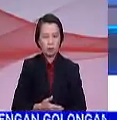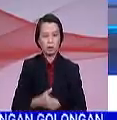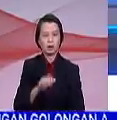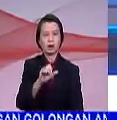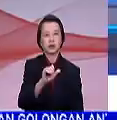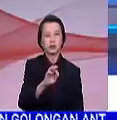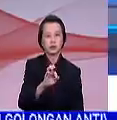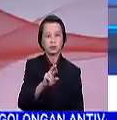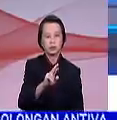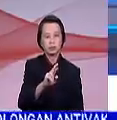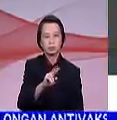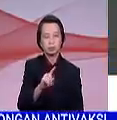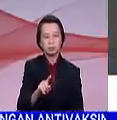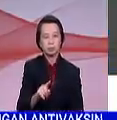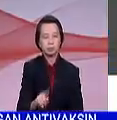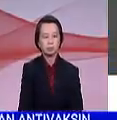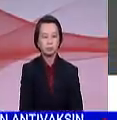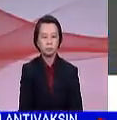Fahmi.